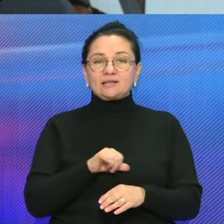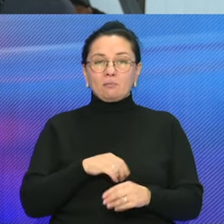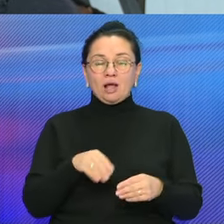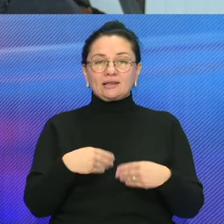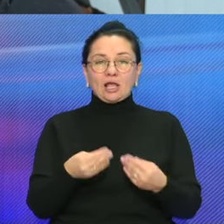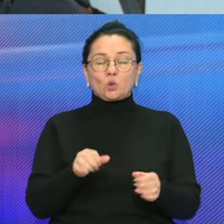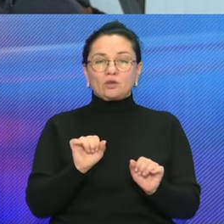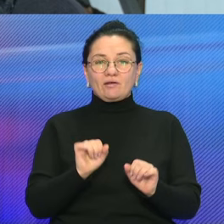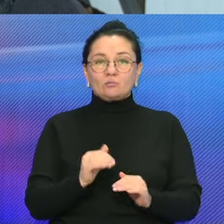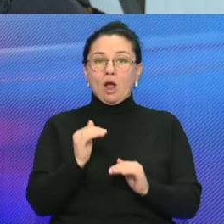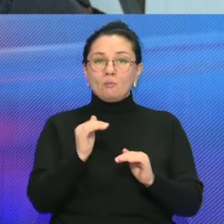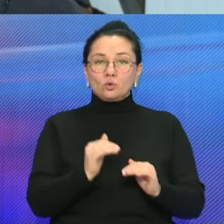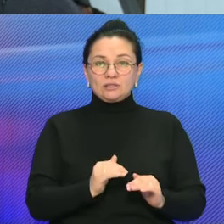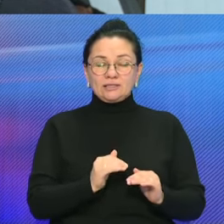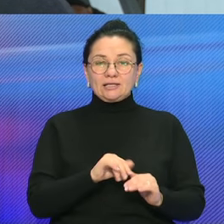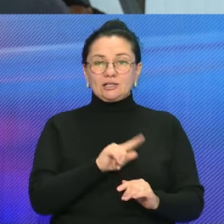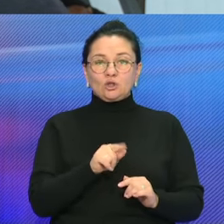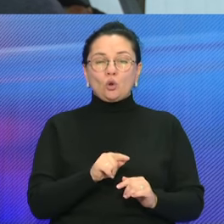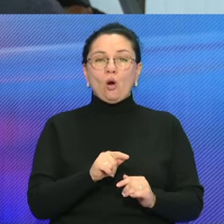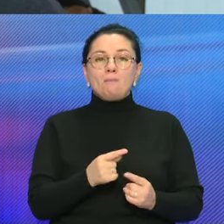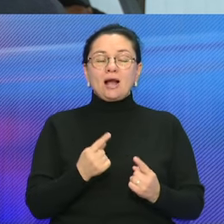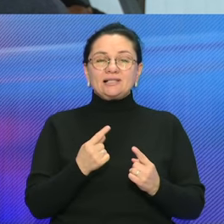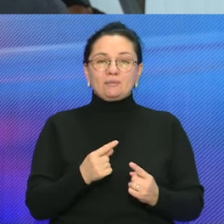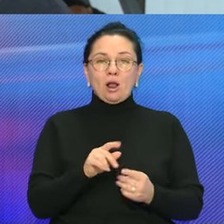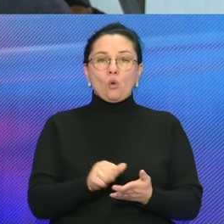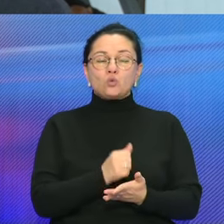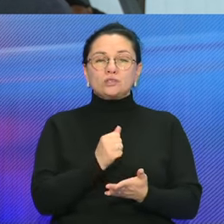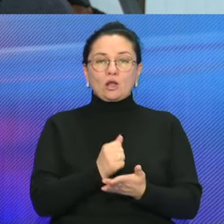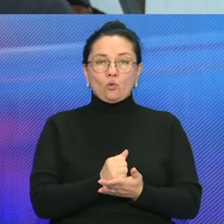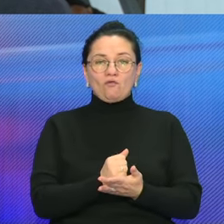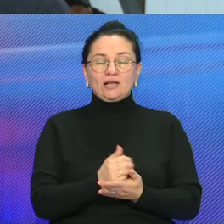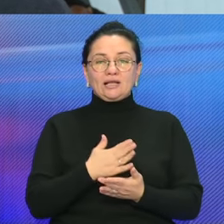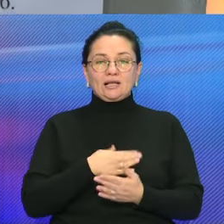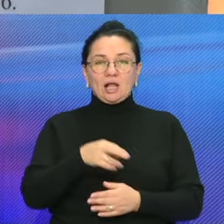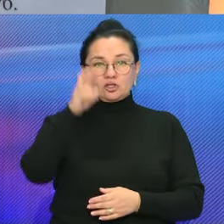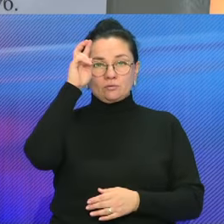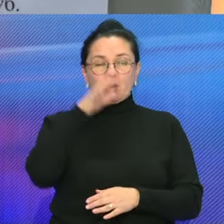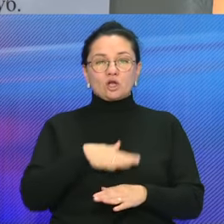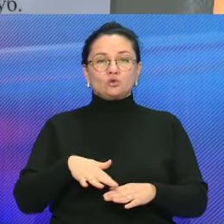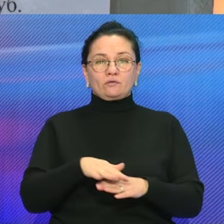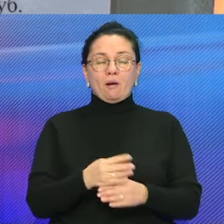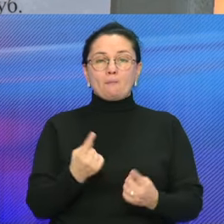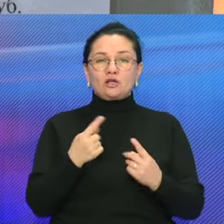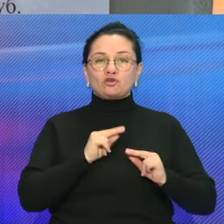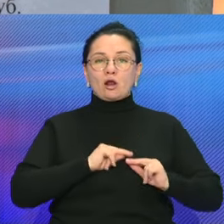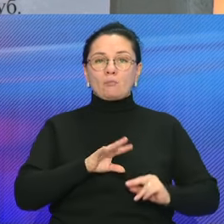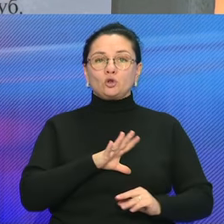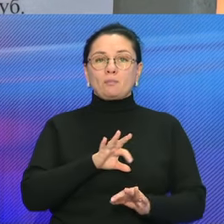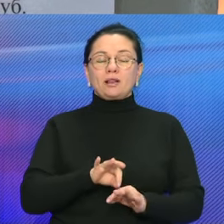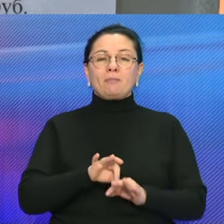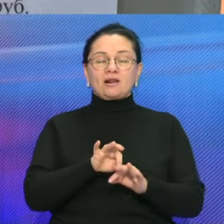возможность опустить эту цену до предельных максимальных, установленных нашим государством. Большая работа была